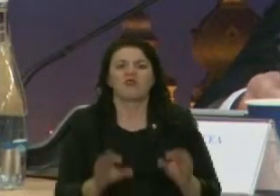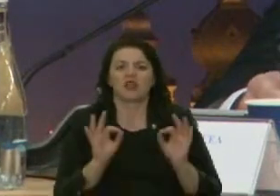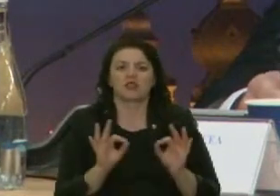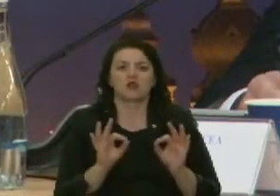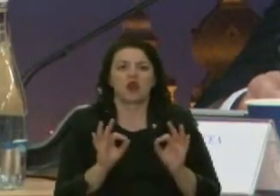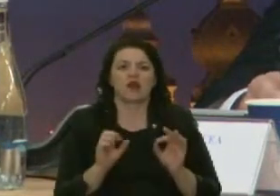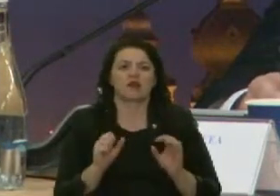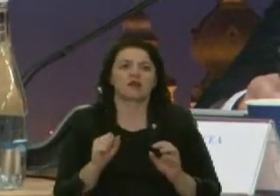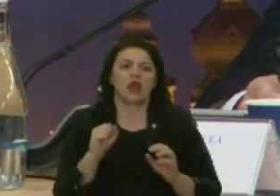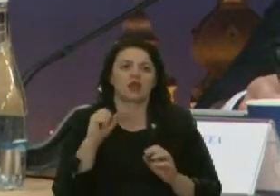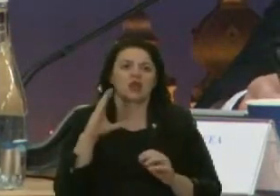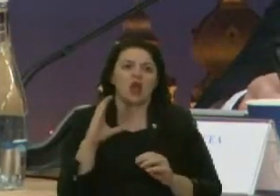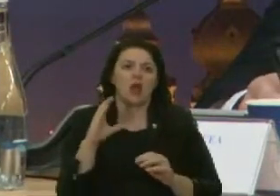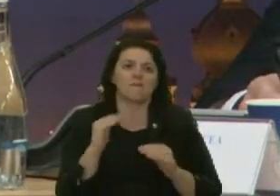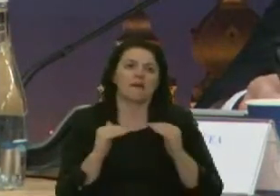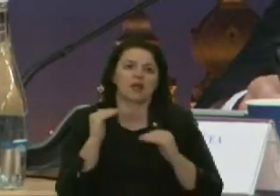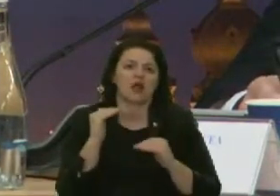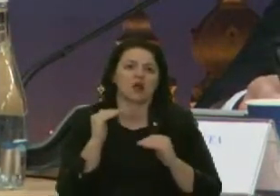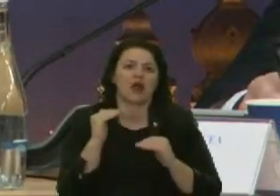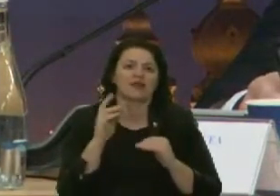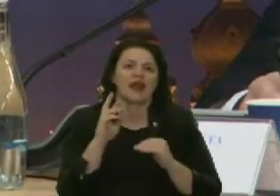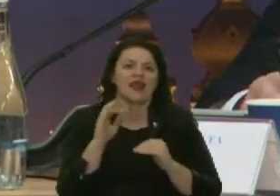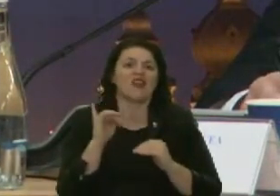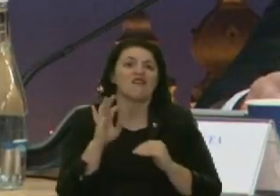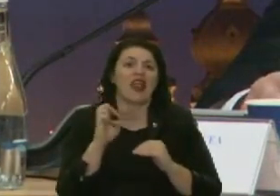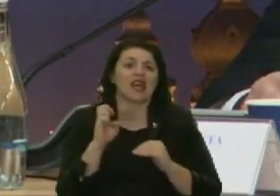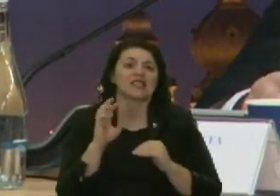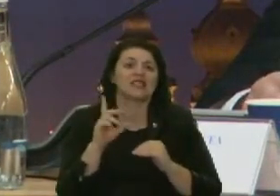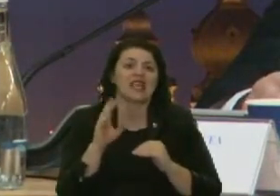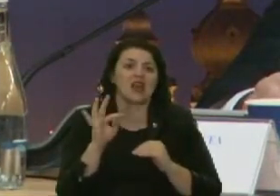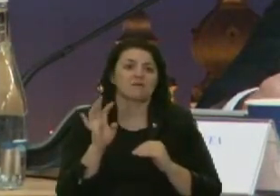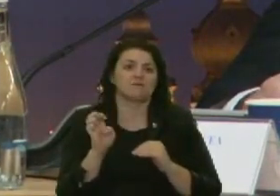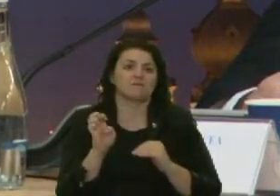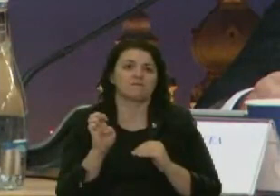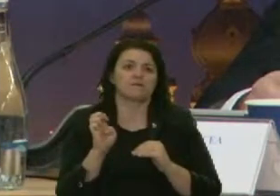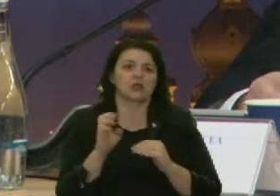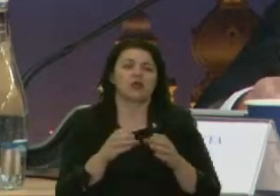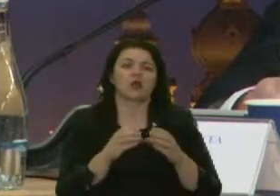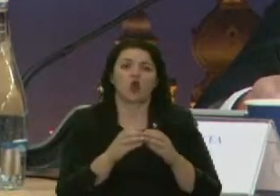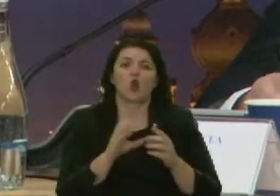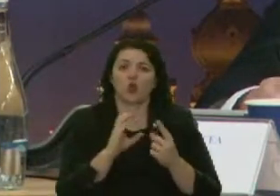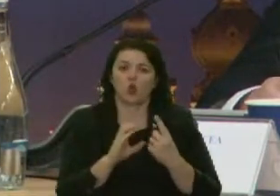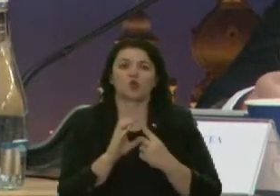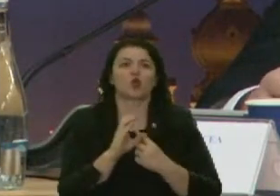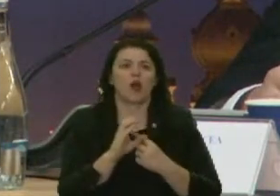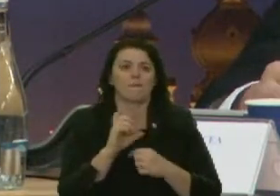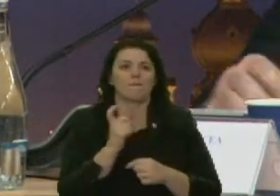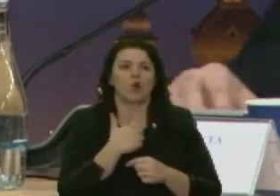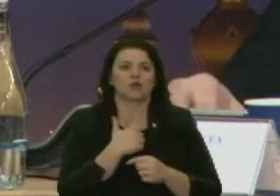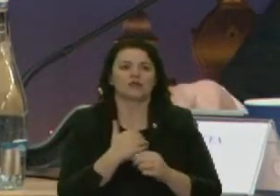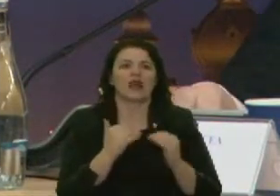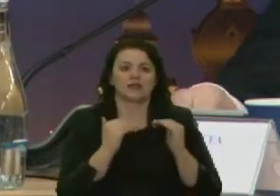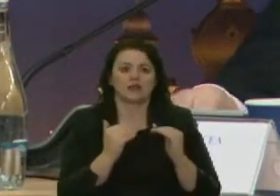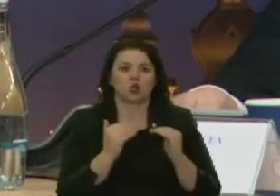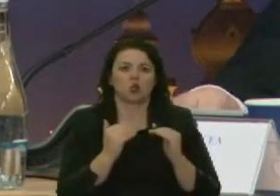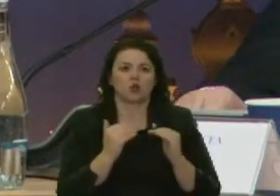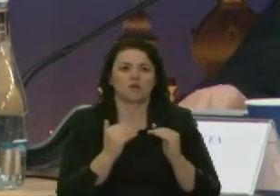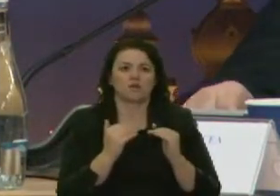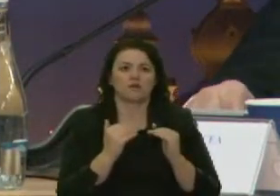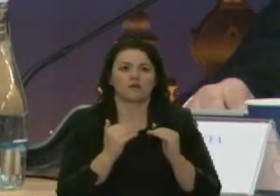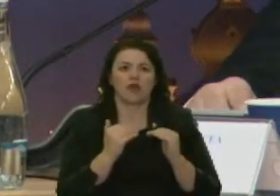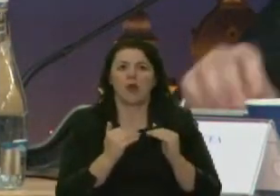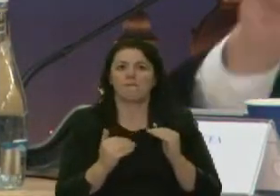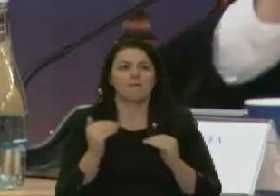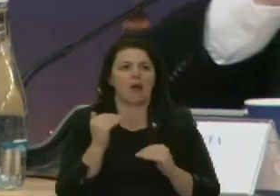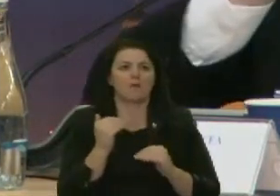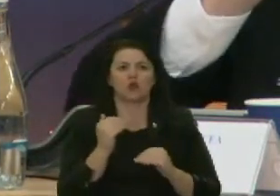creșterea minim cu rata inflației ca să fie previzibil va fi asigurată pentru sectorul cultural Asta pot să asigur din start mai